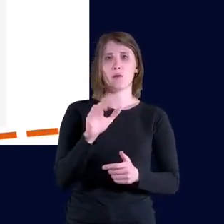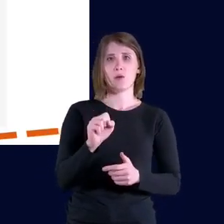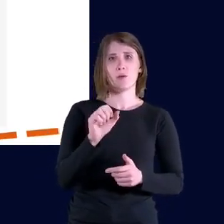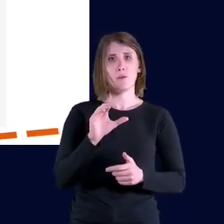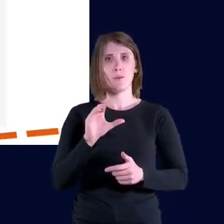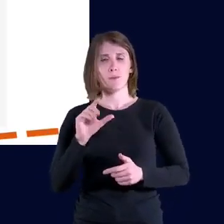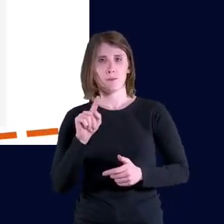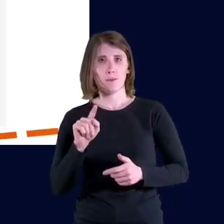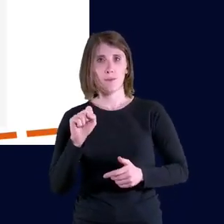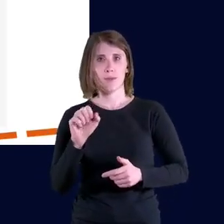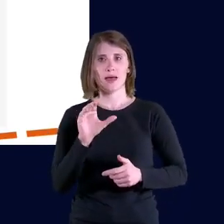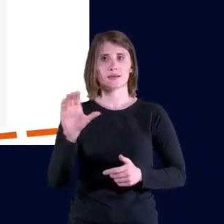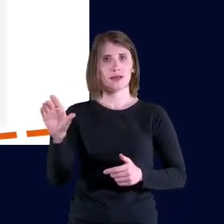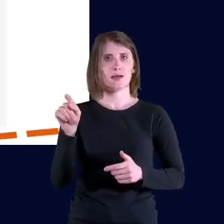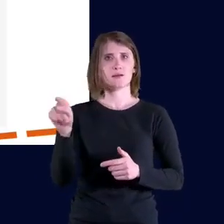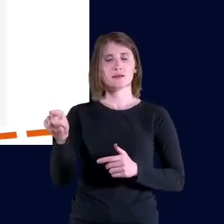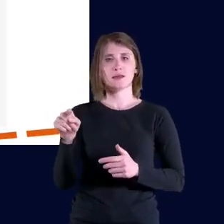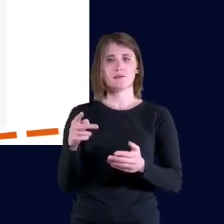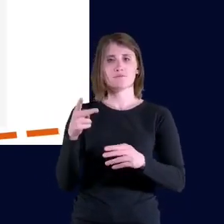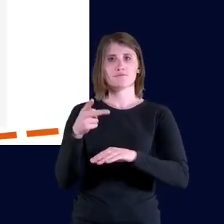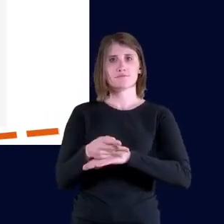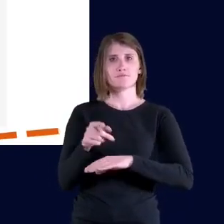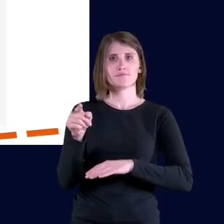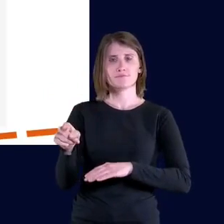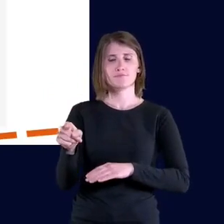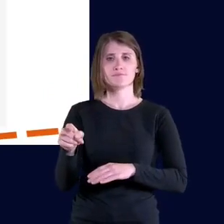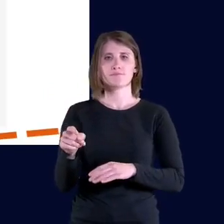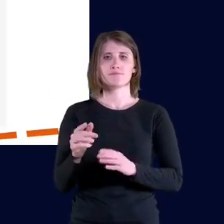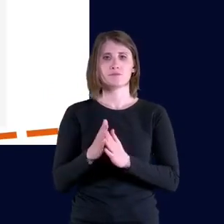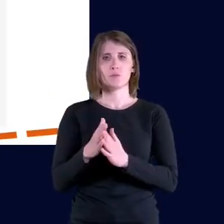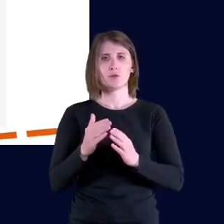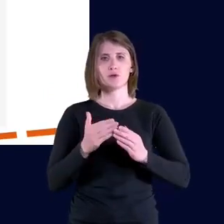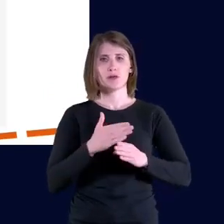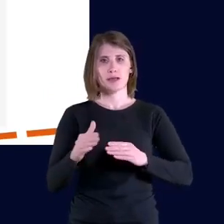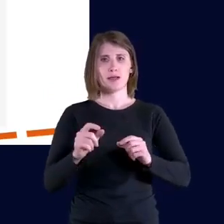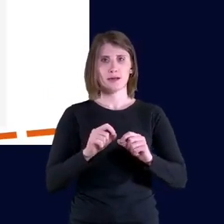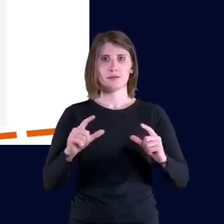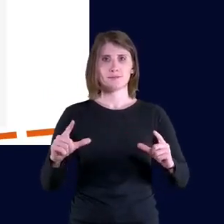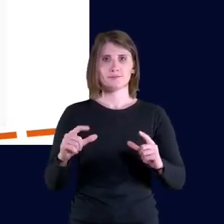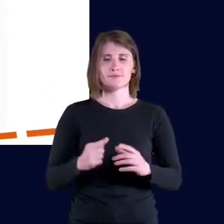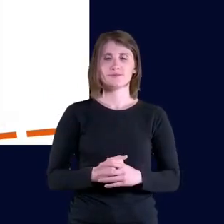modułu czasopisma proszę następnie Slide